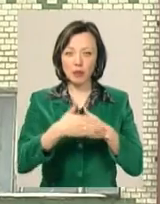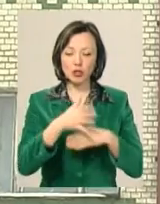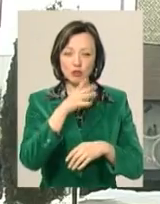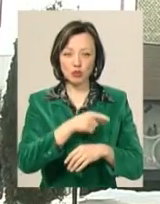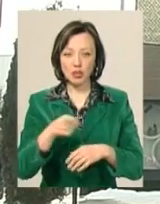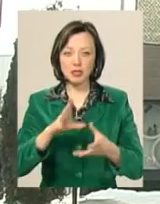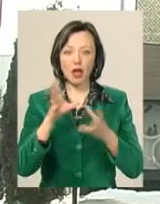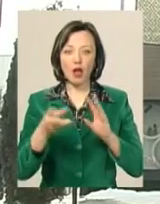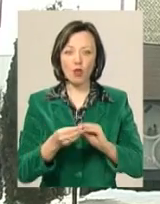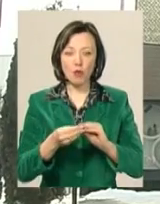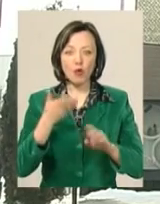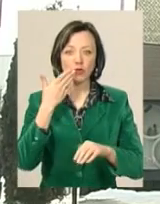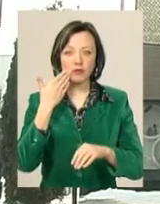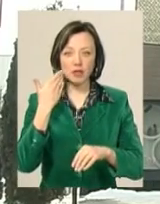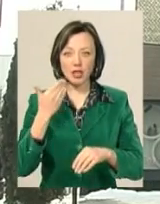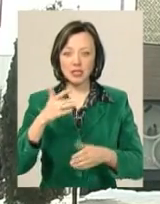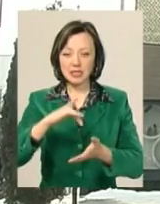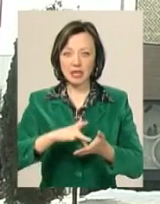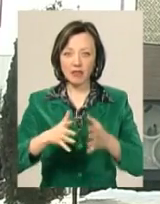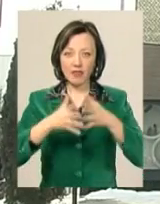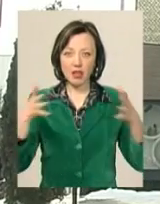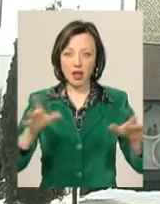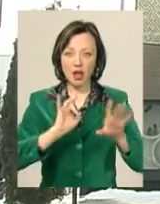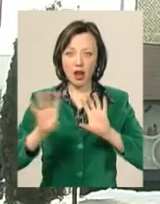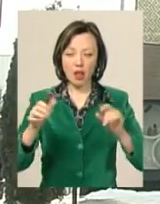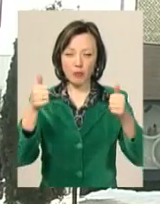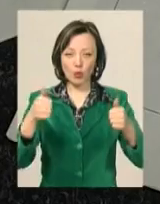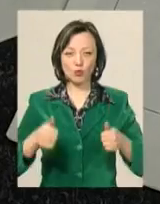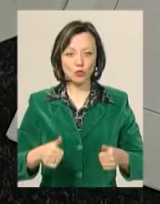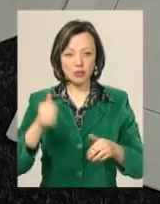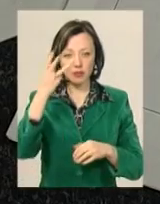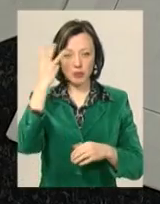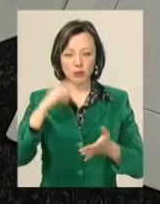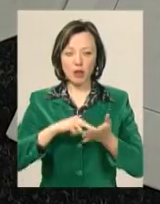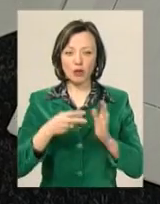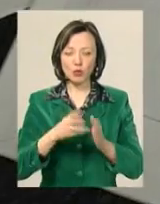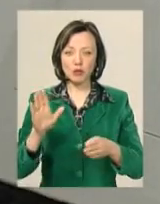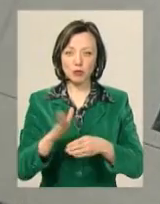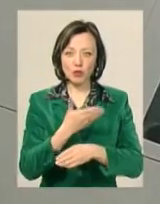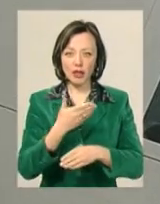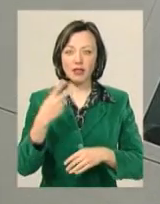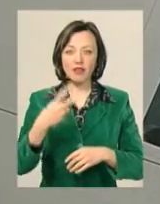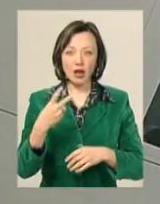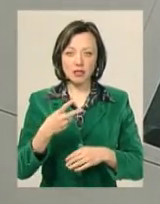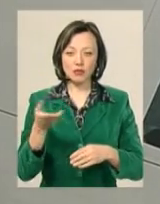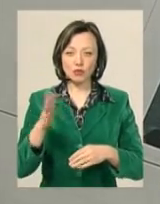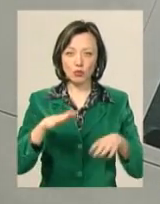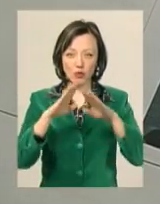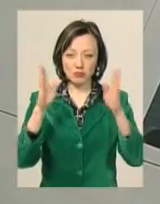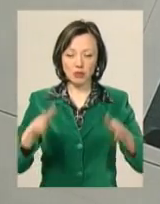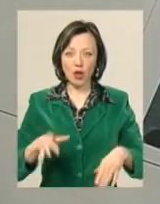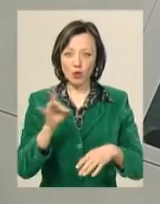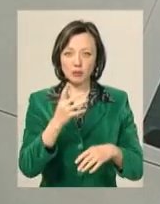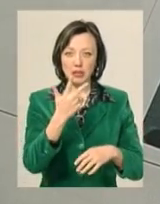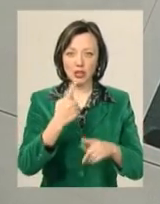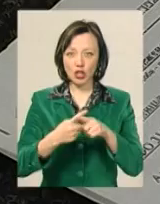часом. Загалом для розвантаження середмістя від великих рекламних конструкцій у Хмельницькому планують демонтувати 20 бігбордів розміром